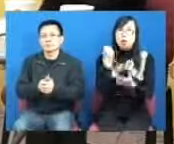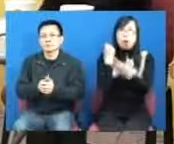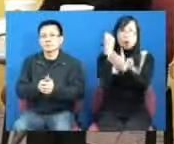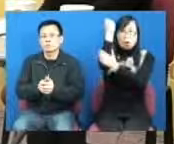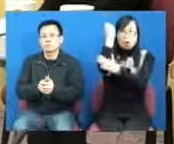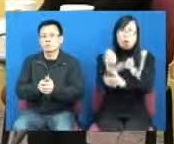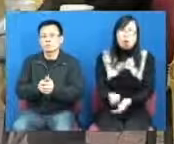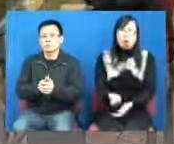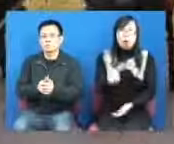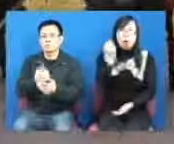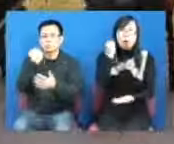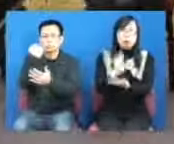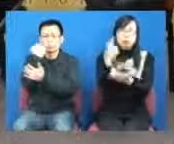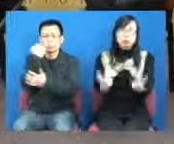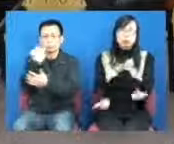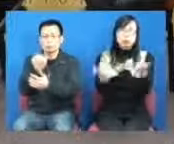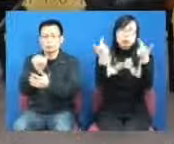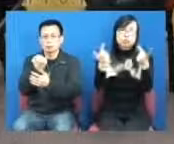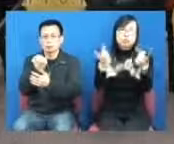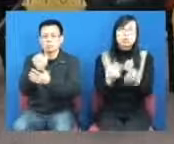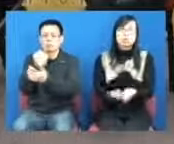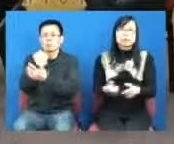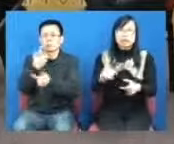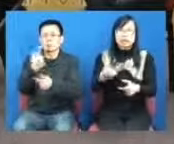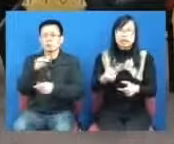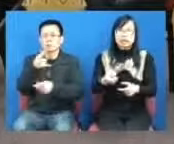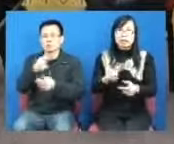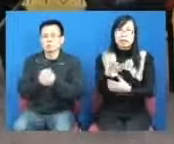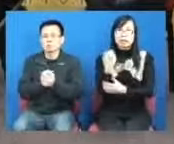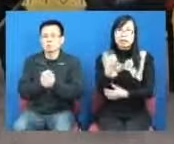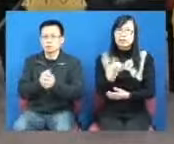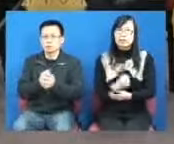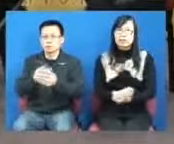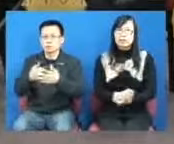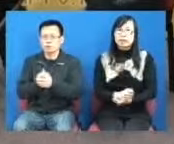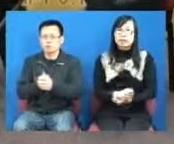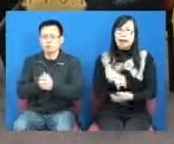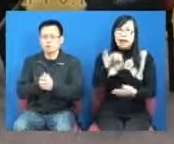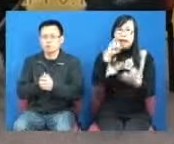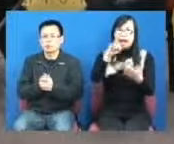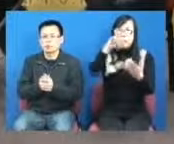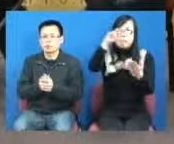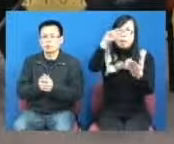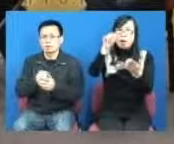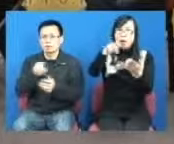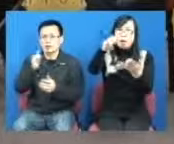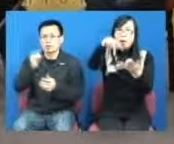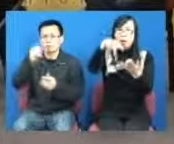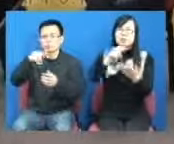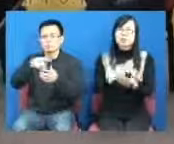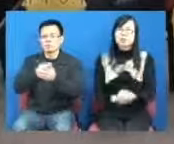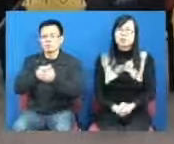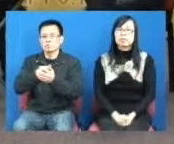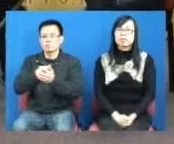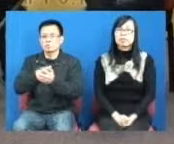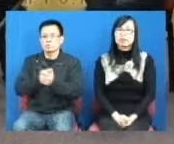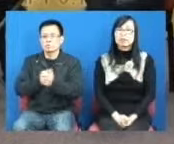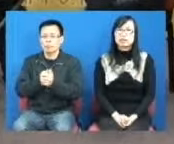脹消抗通脹的i-bondi-bond這個i-bond也是一個笑話